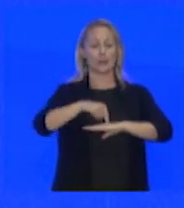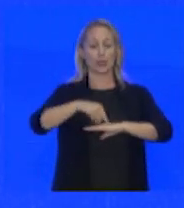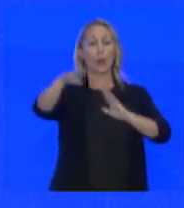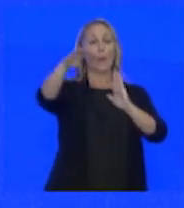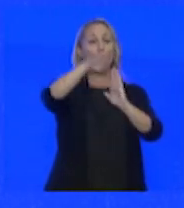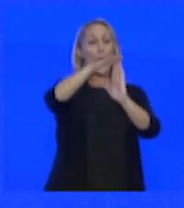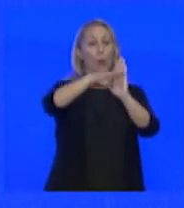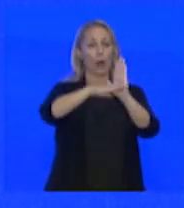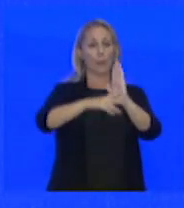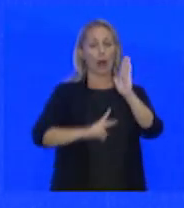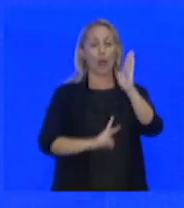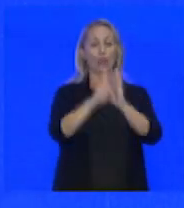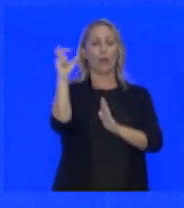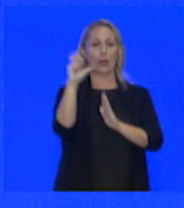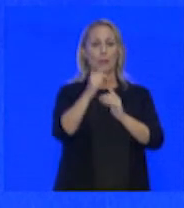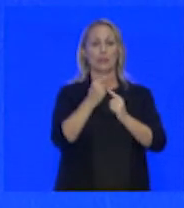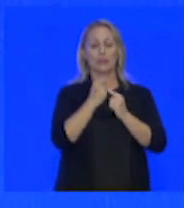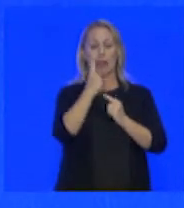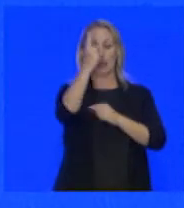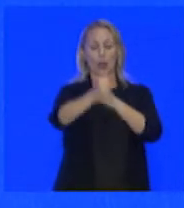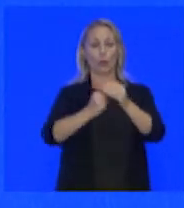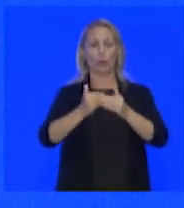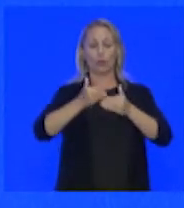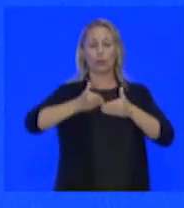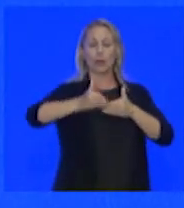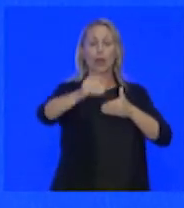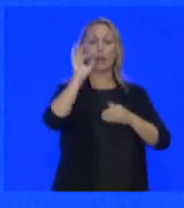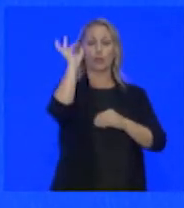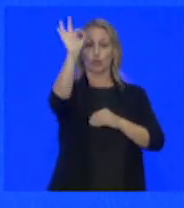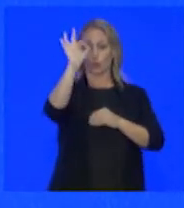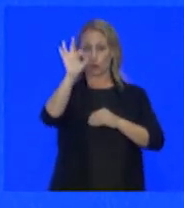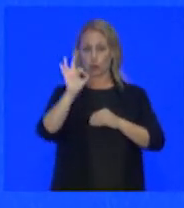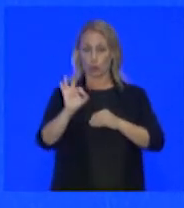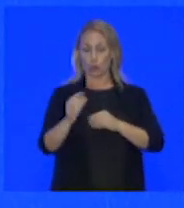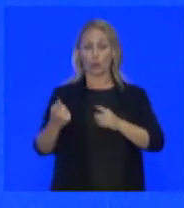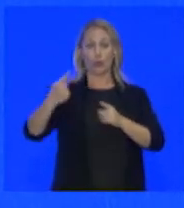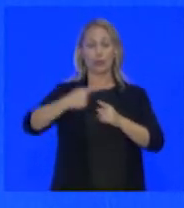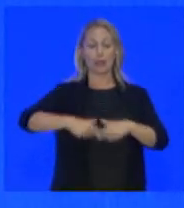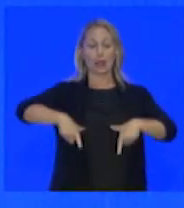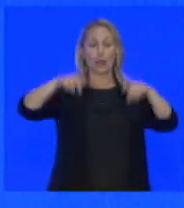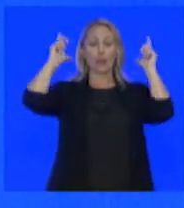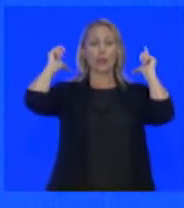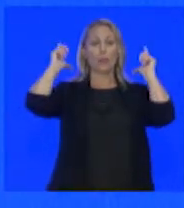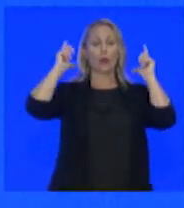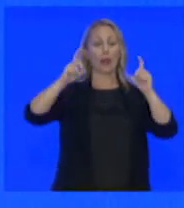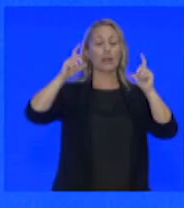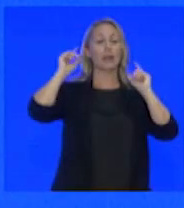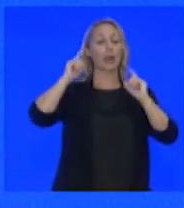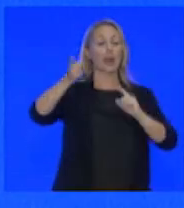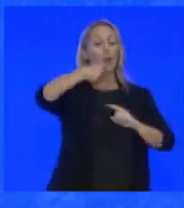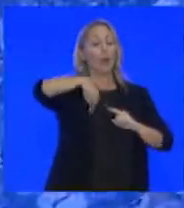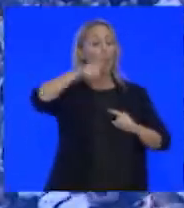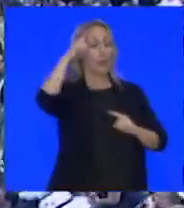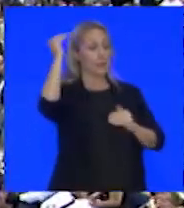προγραμματισμού μεσοπρόθεσμων κατευθύνσεων, αλλά και δημοκρατικής λογοδοσίας.